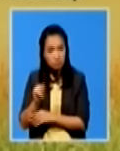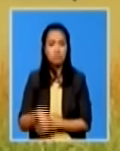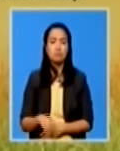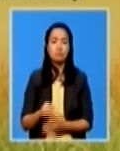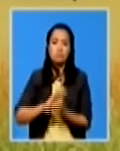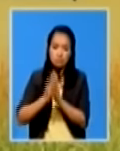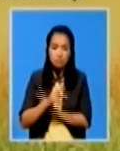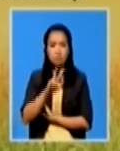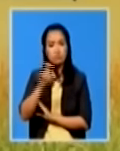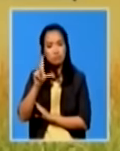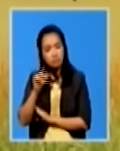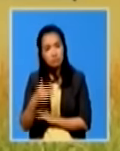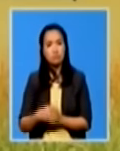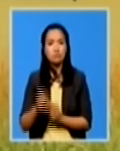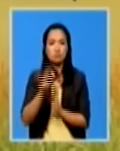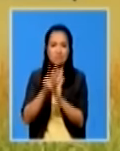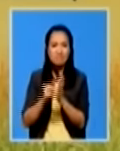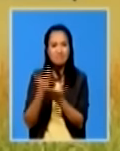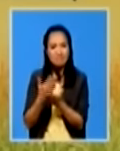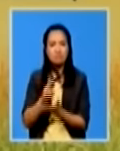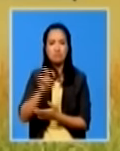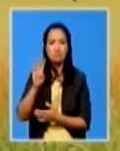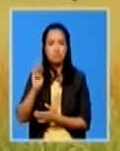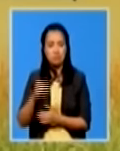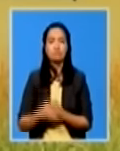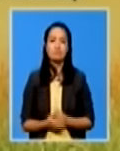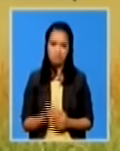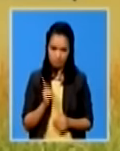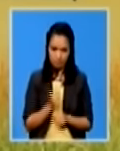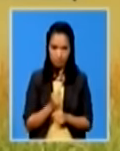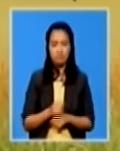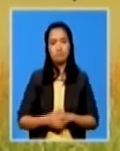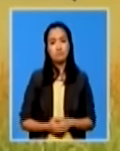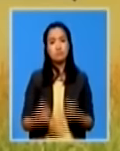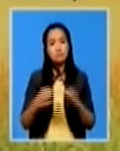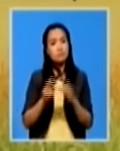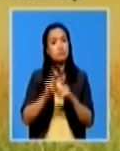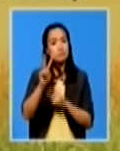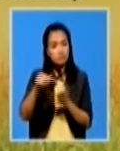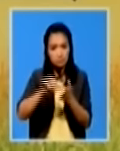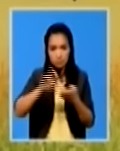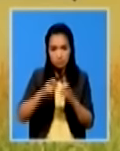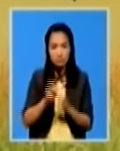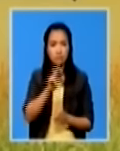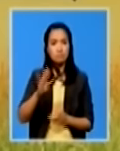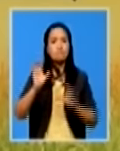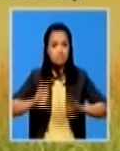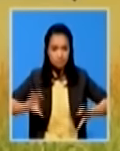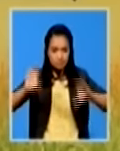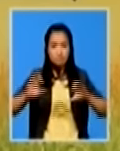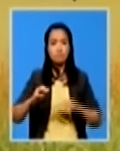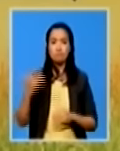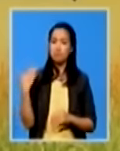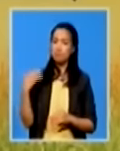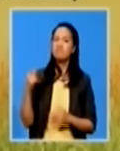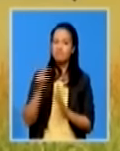240วันกฎหมายวินัยการคลัง240วันเป็นต้นนะครับกลุ่มที่2การแก้ปัญหาในระบบราชการที่ผ่านมาอา